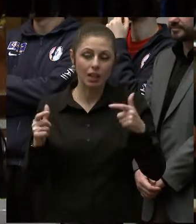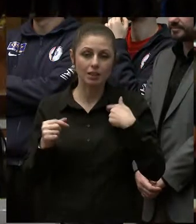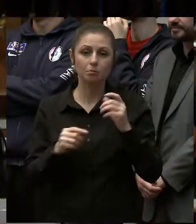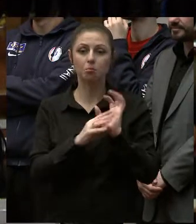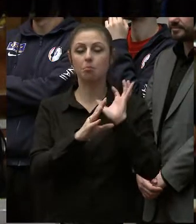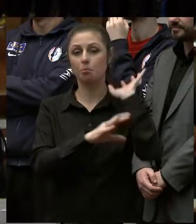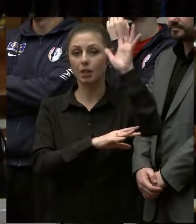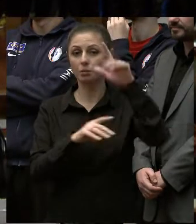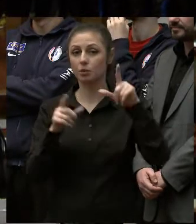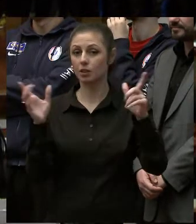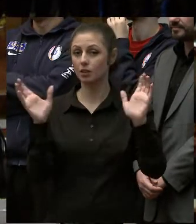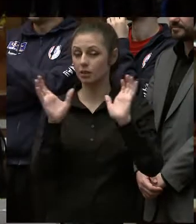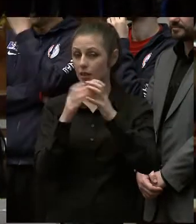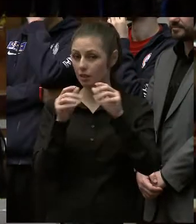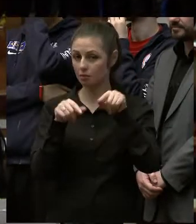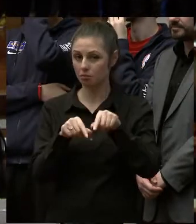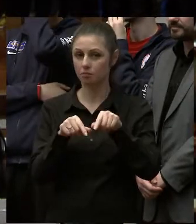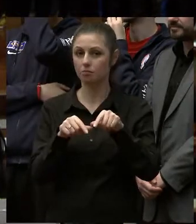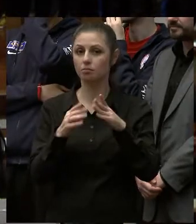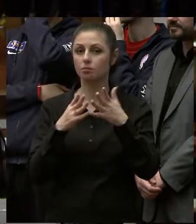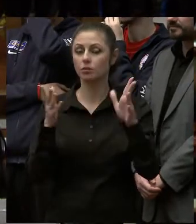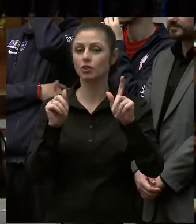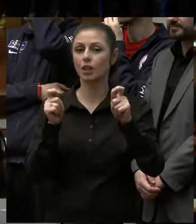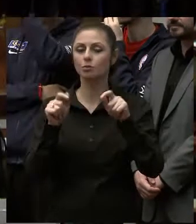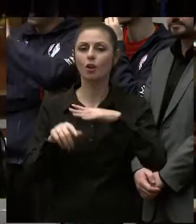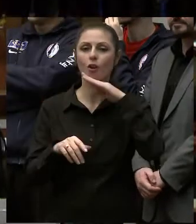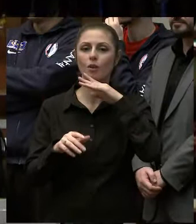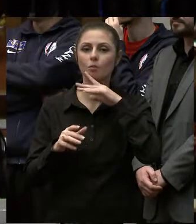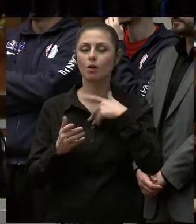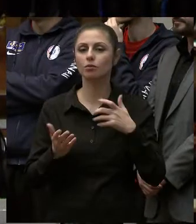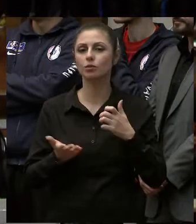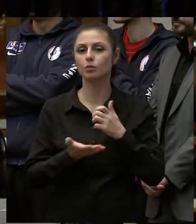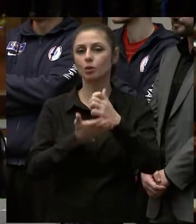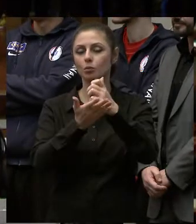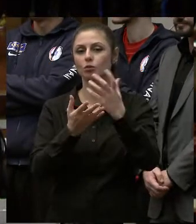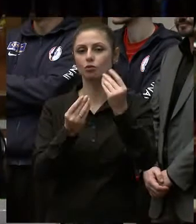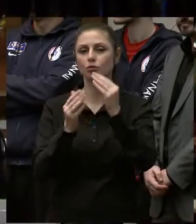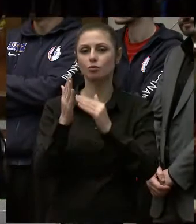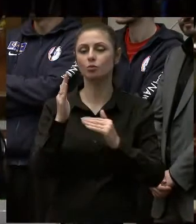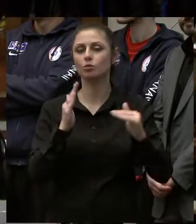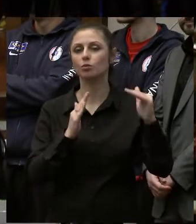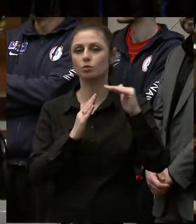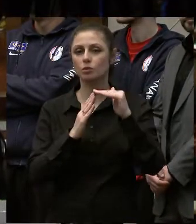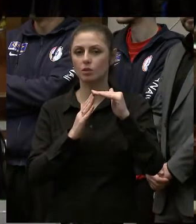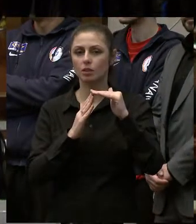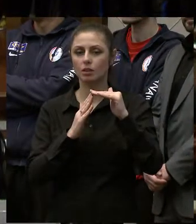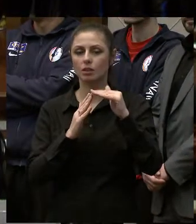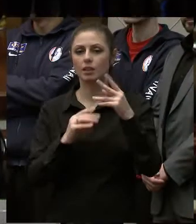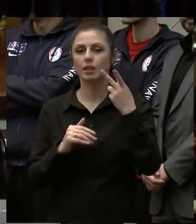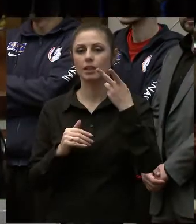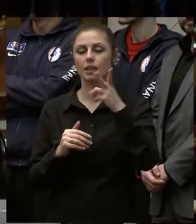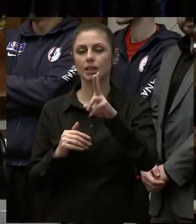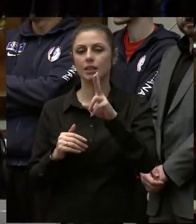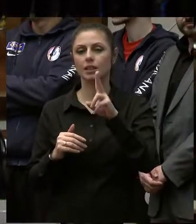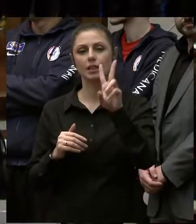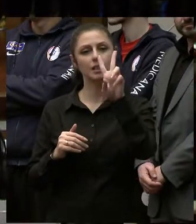takımı Büyükçekmece'yi Avrupa kupalarında çok üst düzeyde 2 yıldan beri